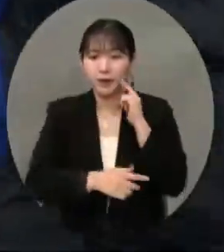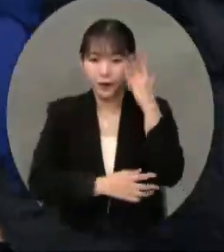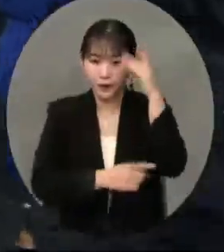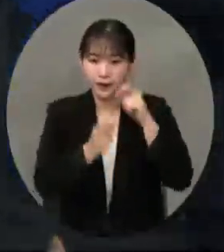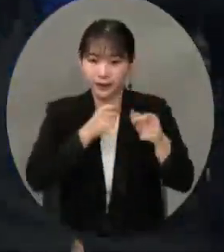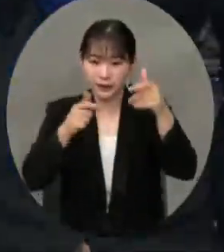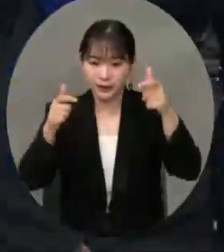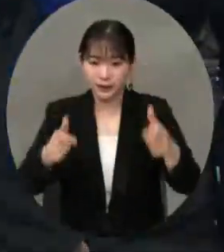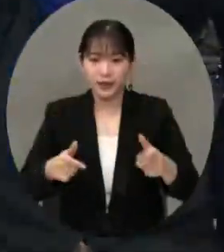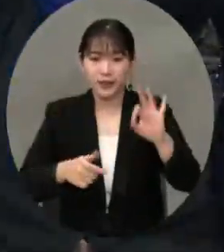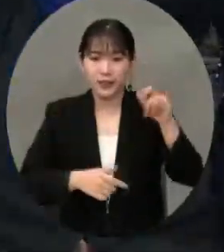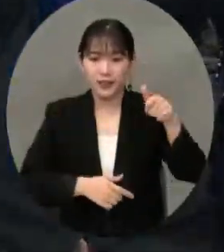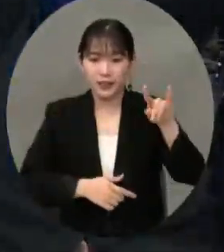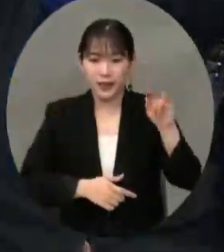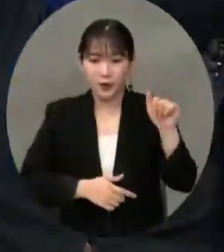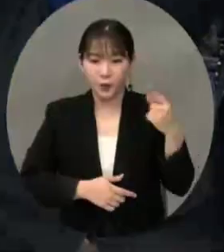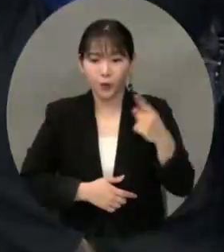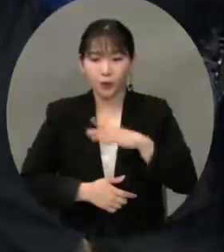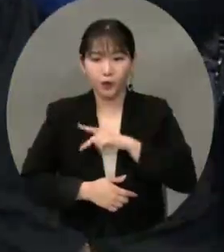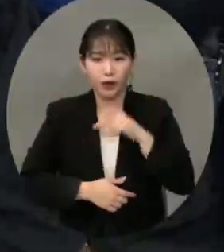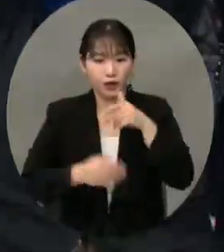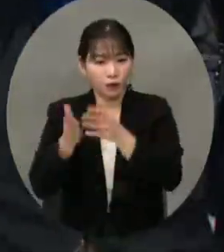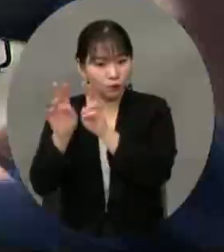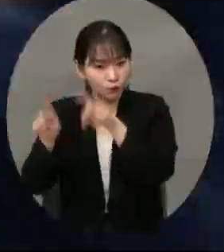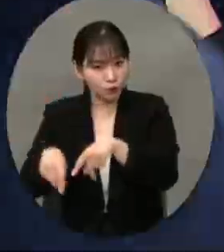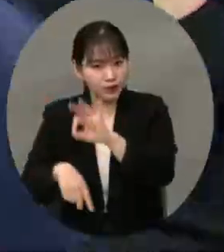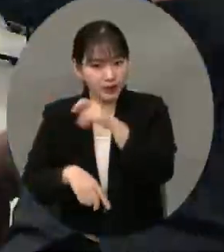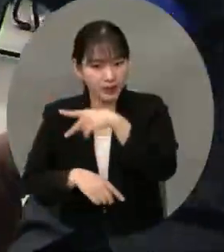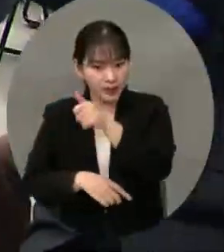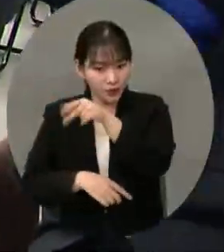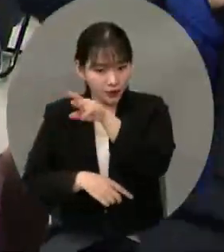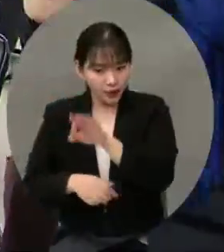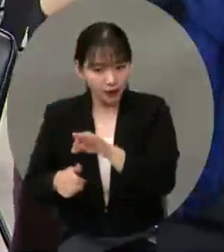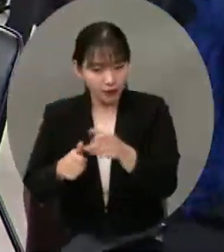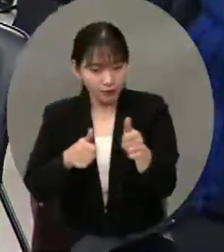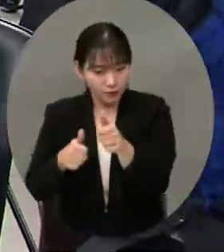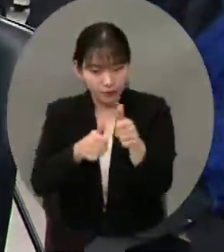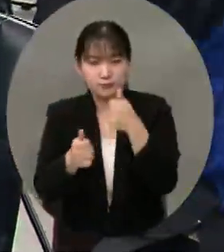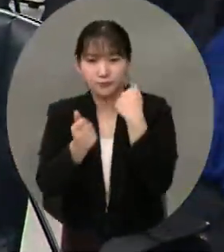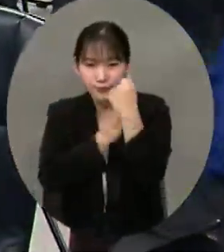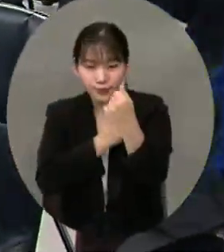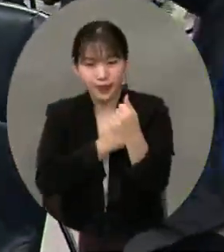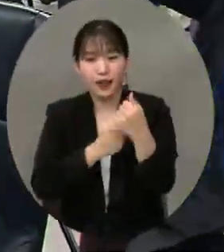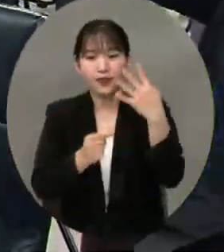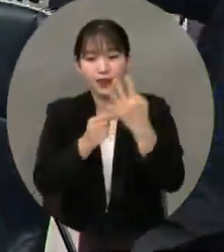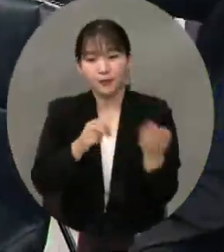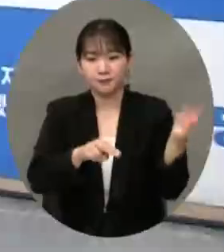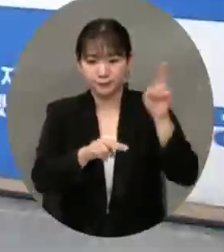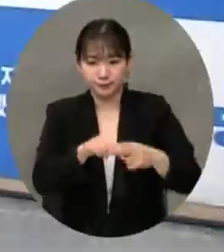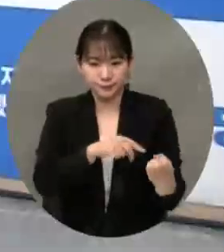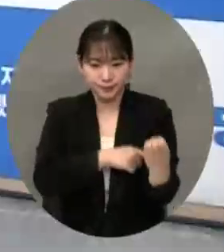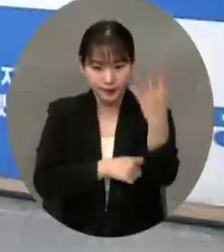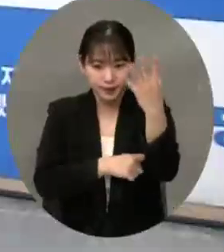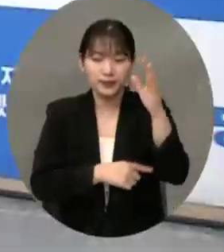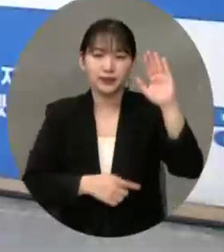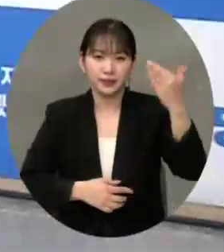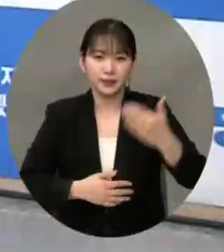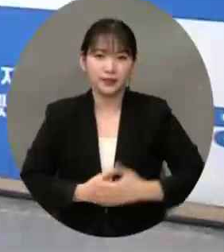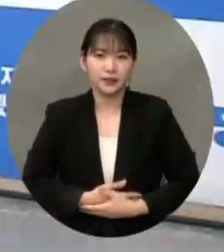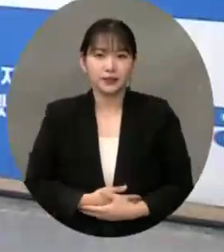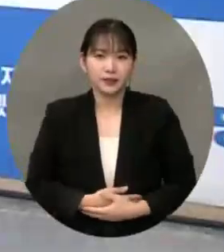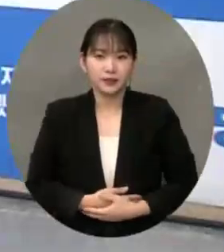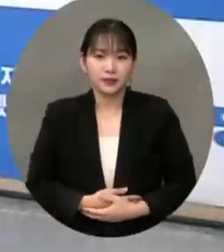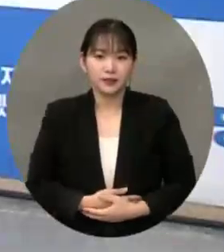장성에서는 이계호 의원이 무소속 이석형 후보의 끈질긴 추격을 물리치고 네 번째 당선되는 기염을